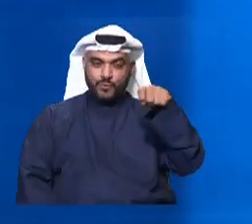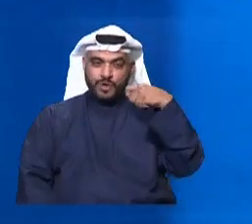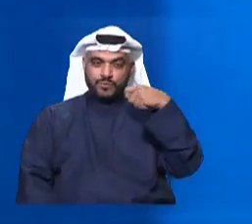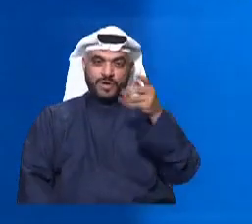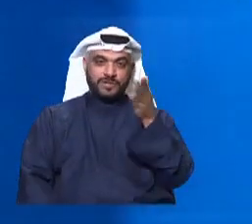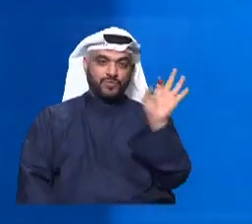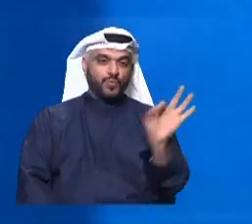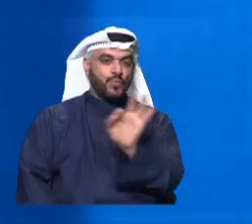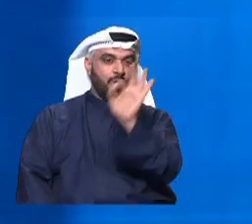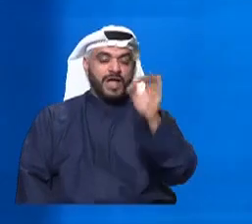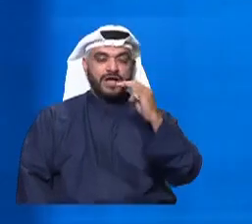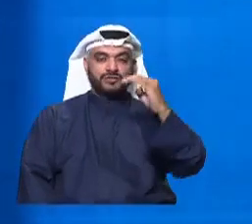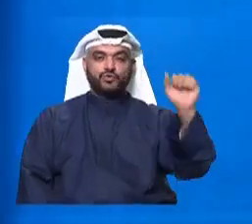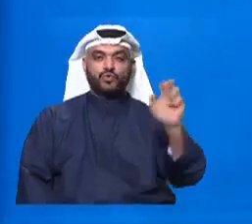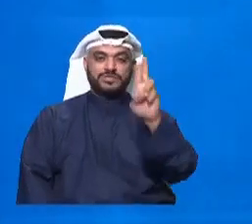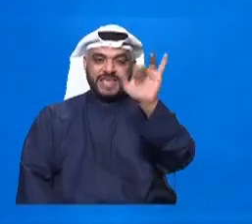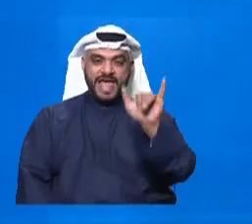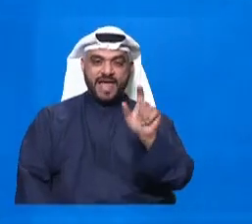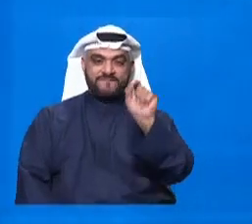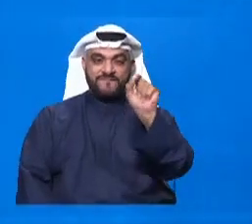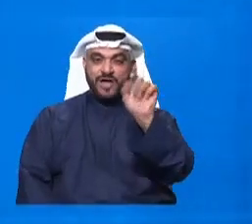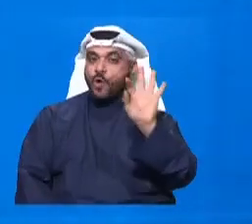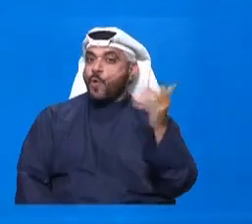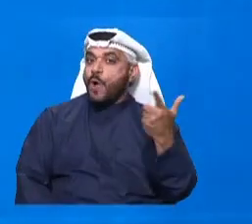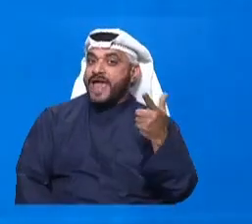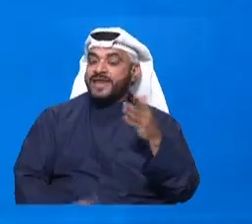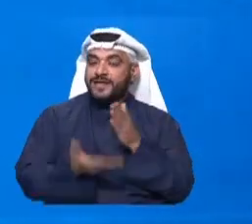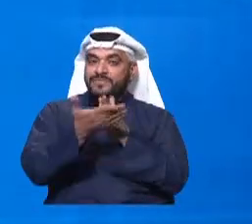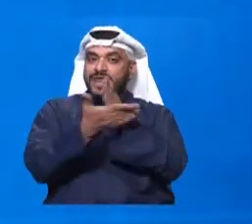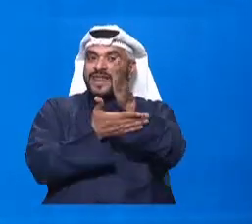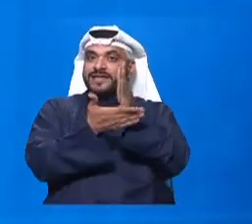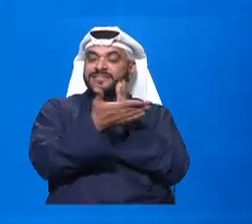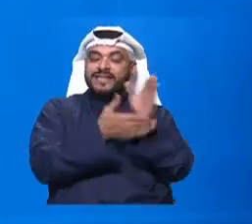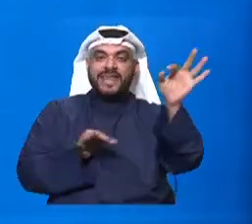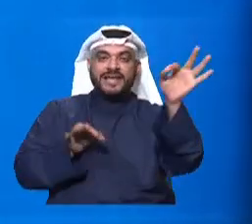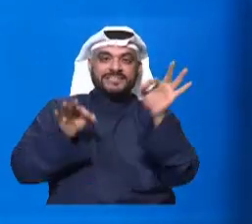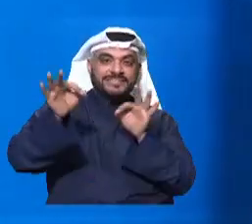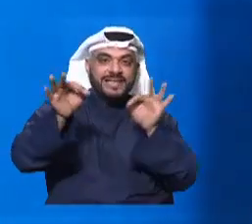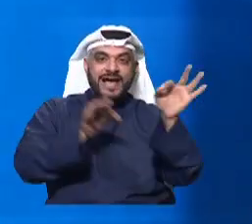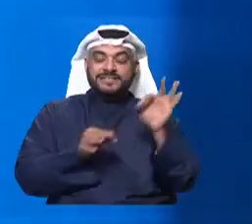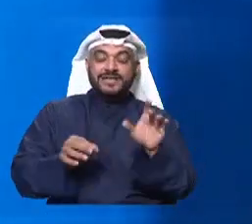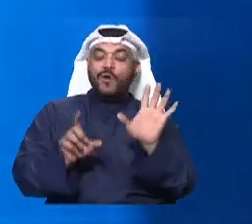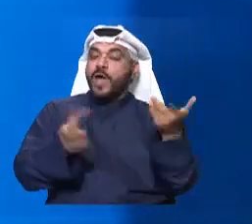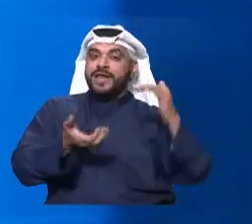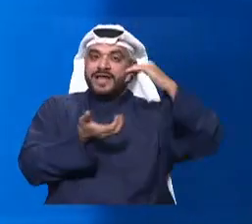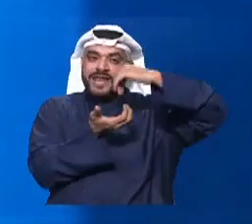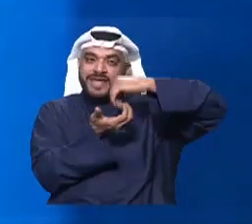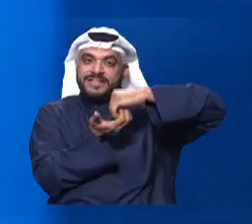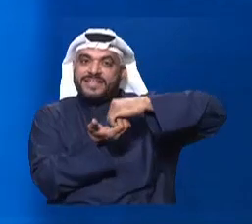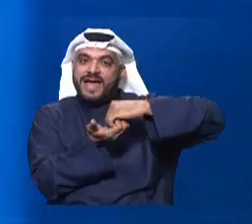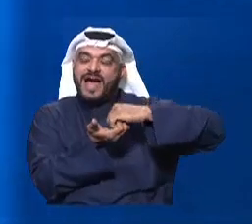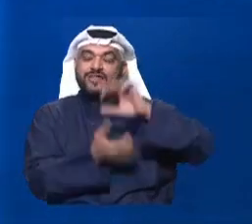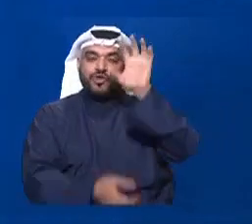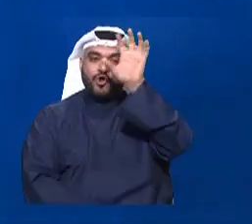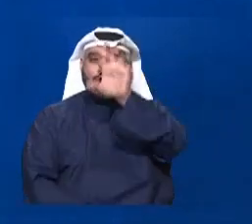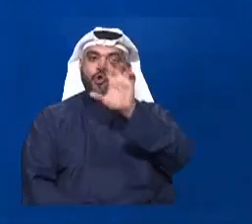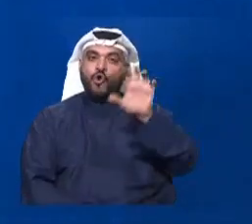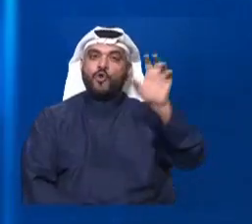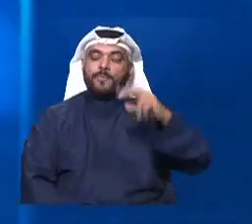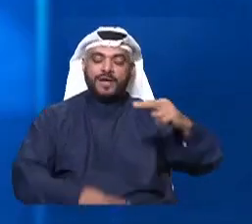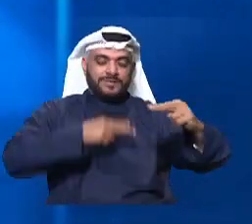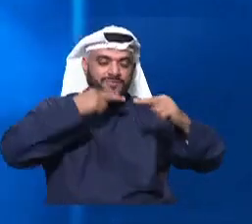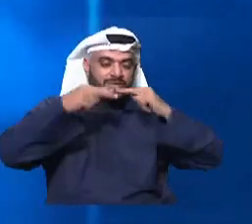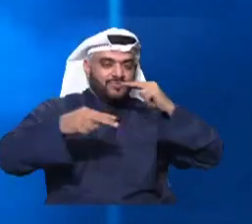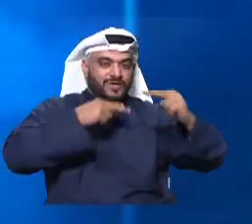جوزيف بوريل الممثل الأعلى لشؤون الخارجية والسياسة الأمنية للاتحاد الأوروبي، وذلك على عشاء عمل